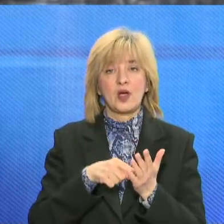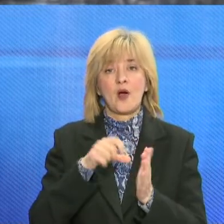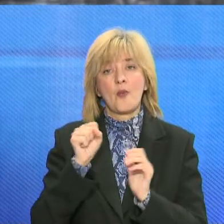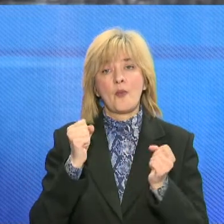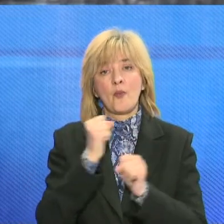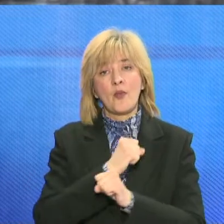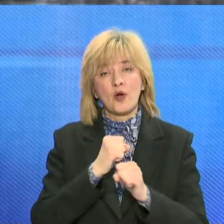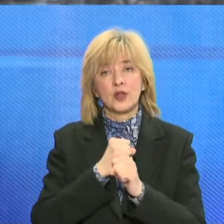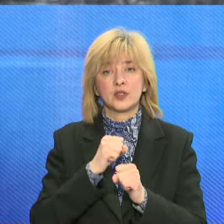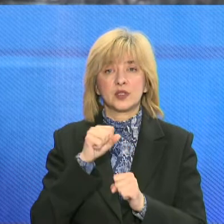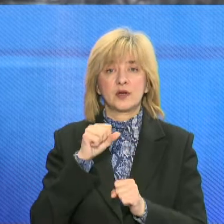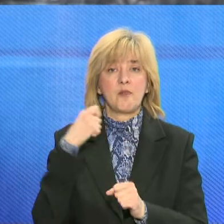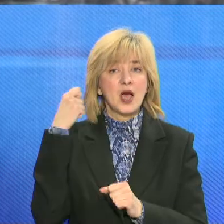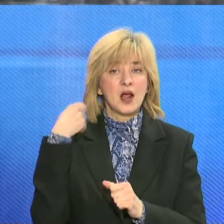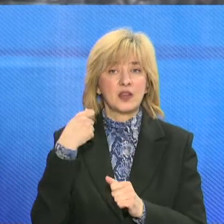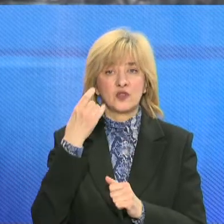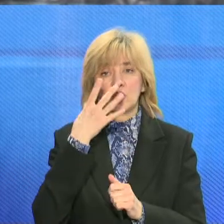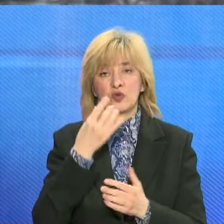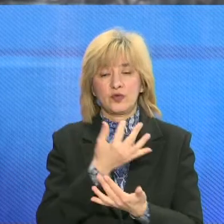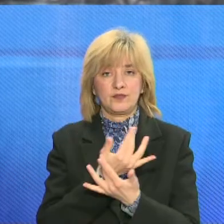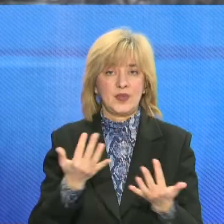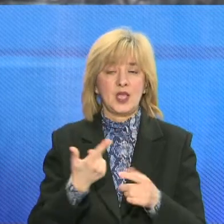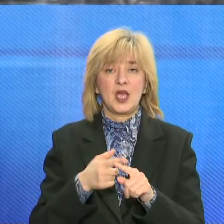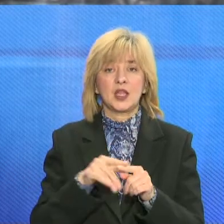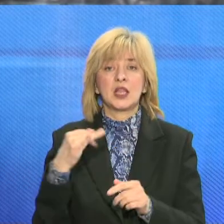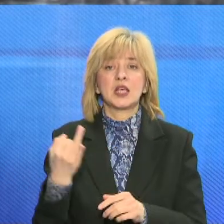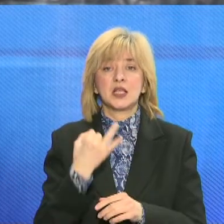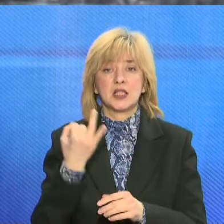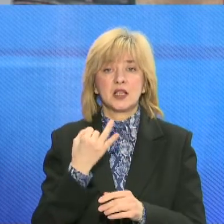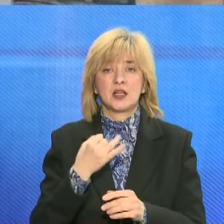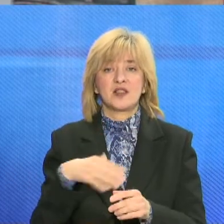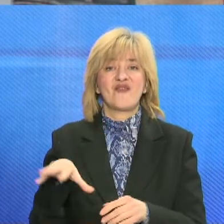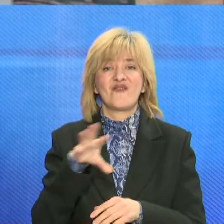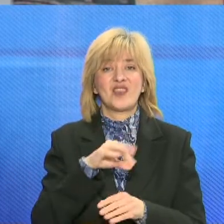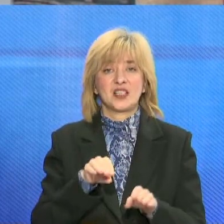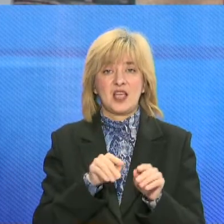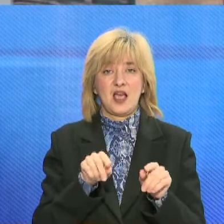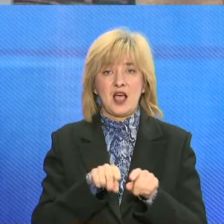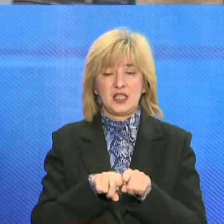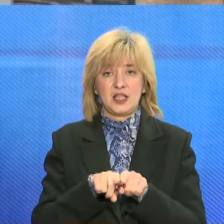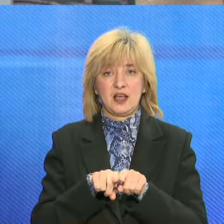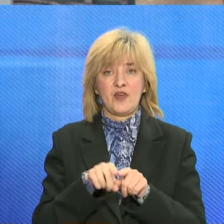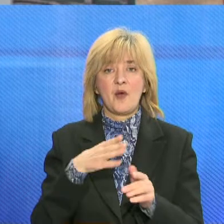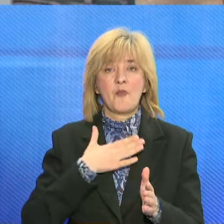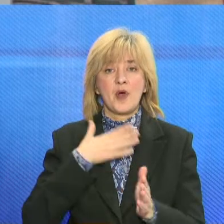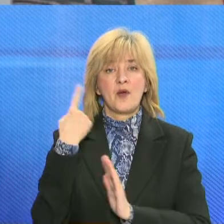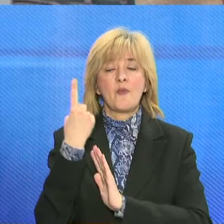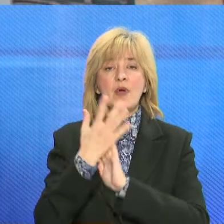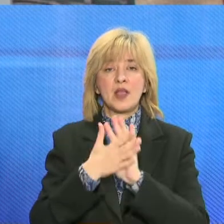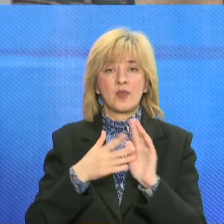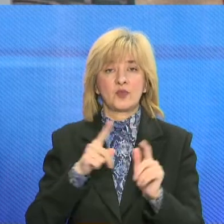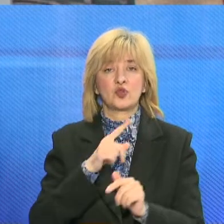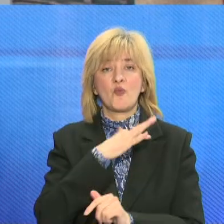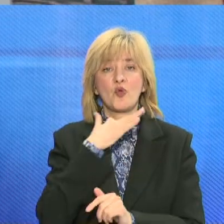или Мстиславле. Вот этот интерес и общественный запрос, он везде примерно одинаков. Мы понимаем, что нам еще очень много предстоит сделать.